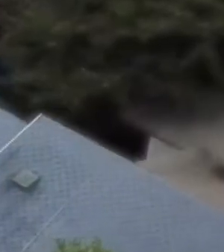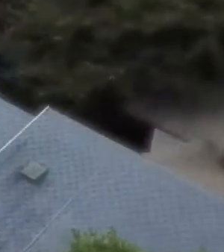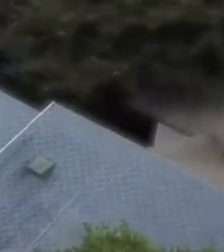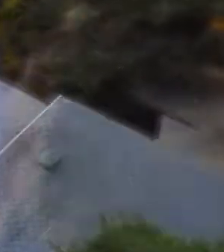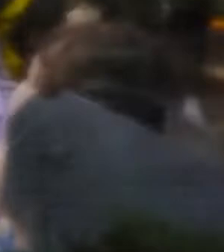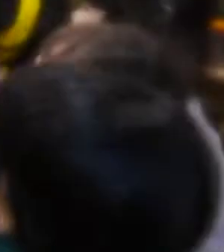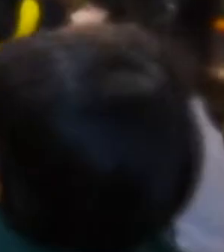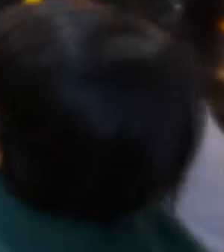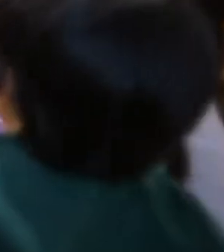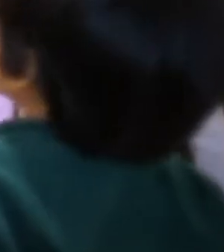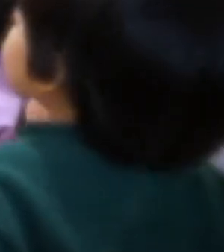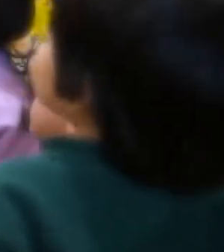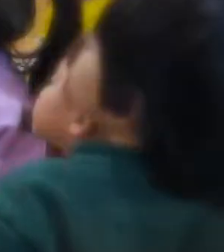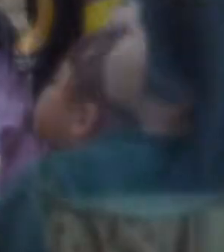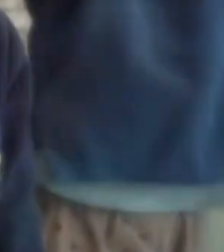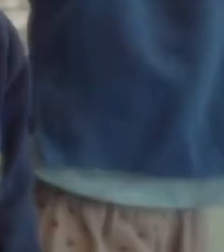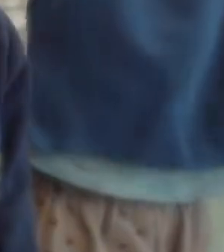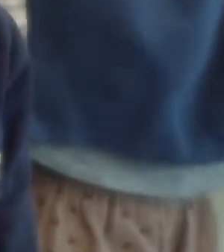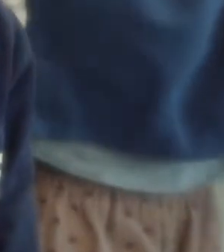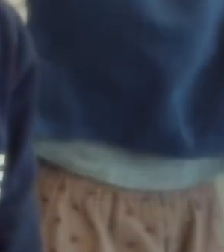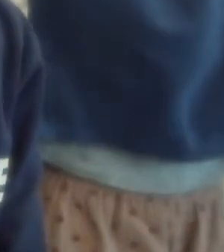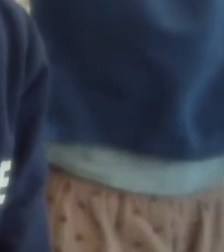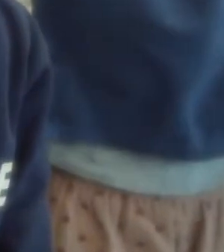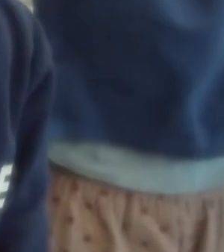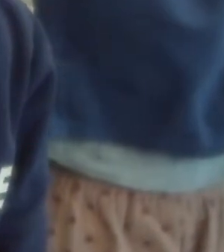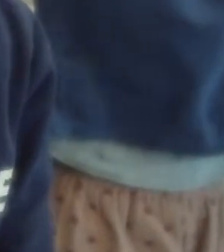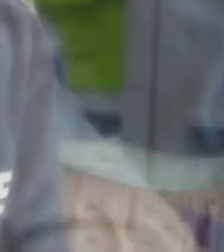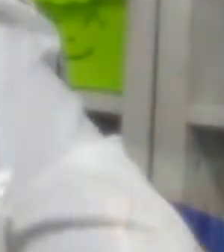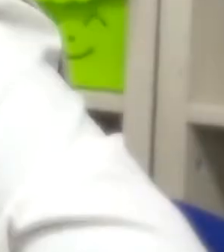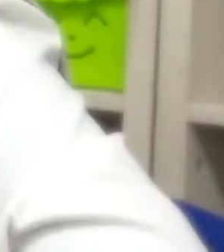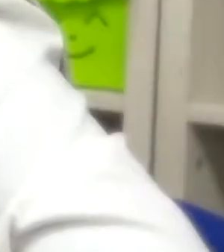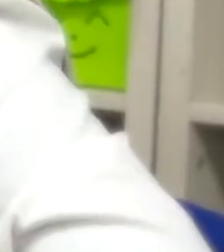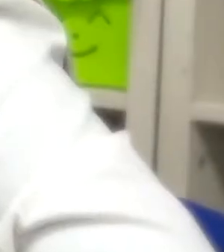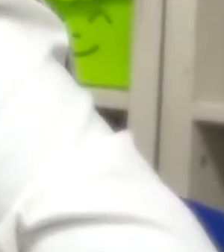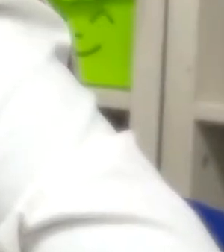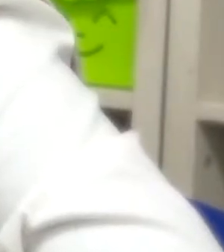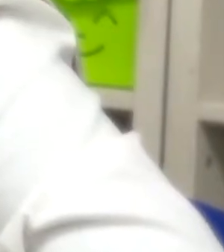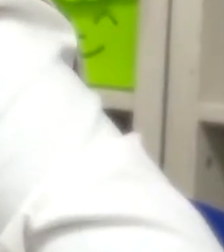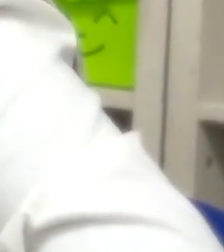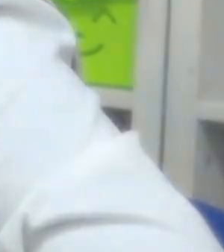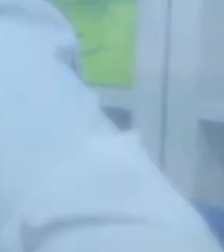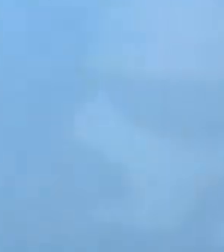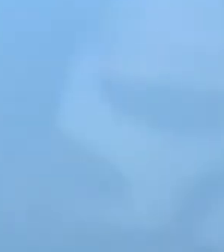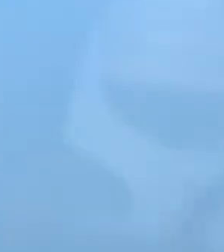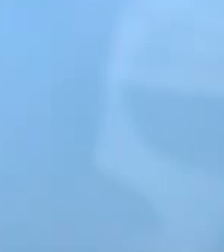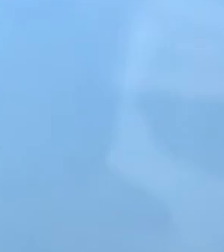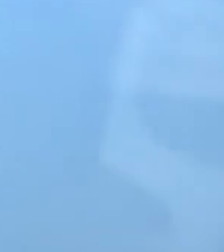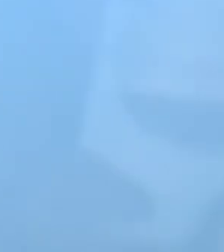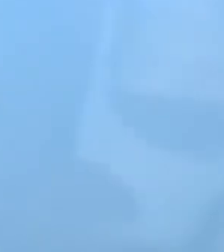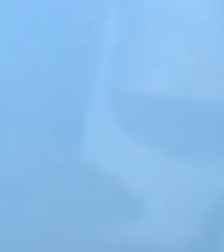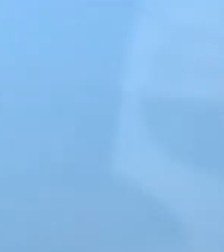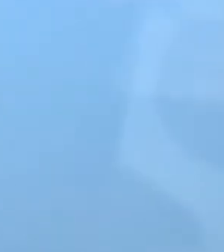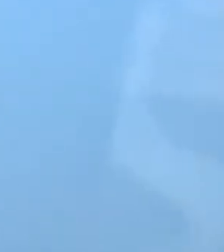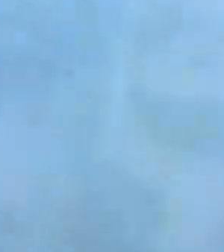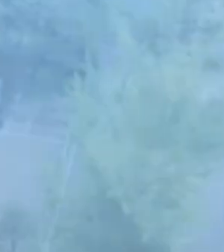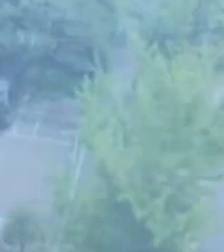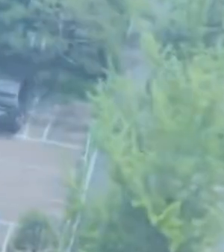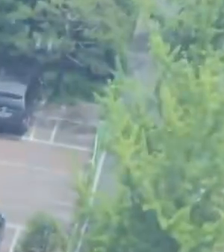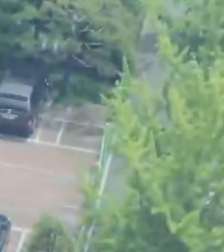한국교회가 다음 세대 선교를 위해 나아갑니다. 개혁주의 생명신학으로 새로워질 한국교회 다음